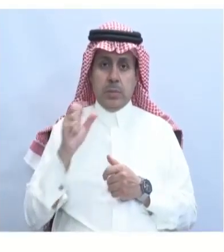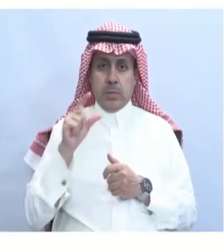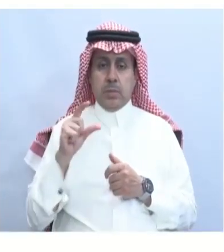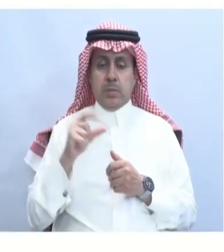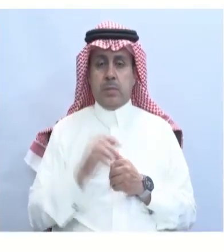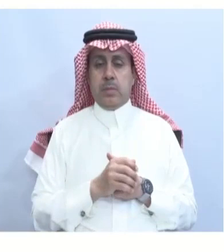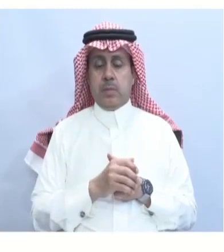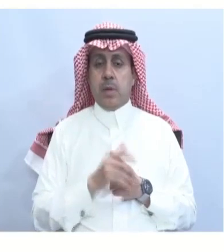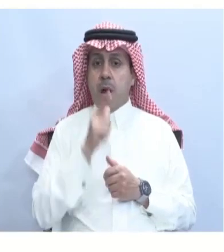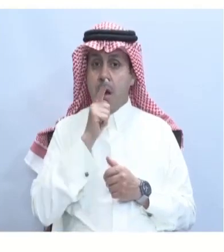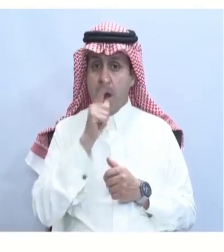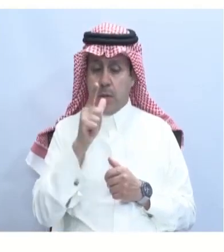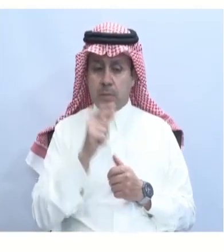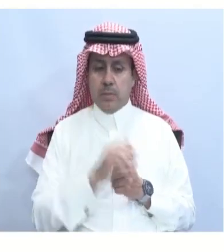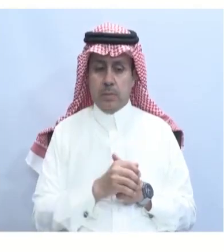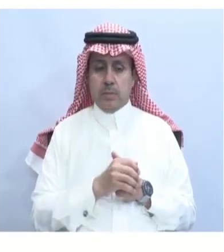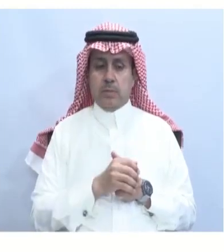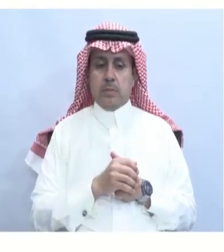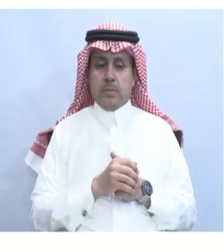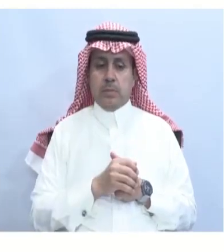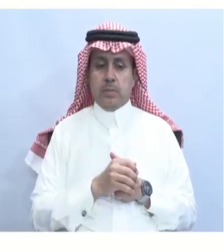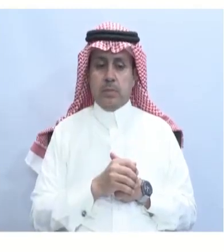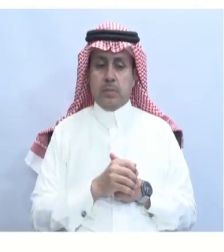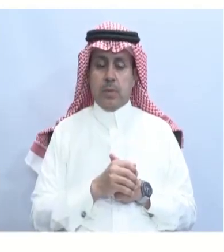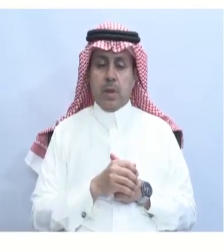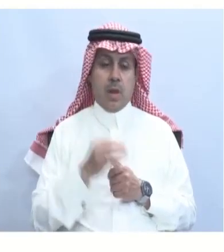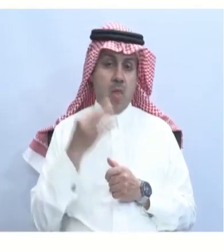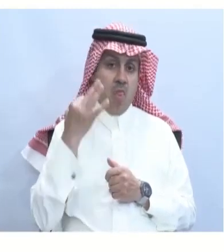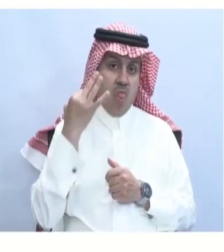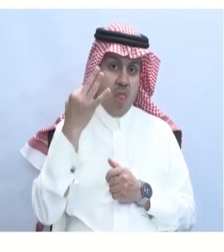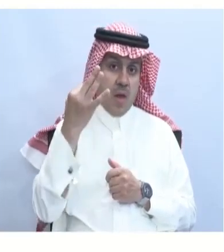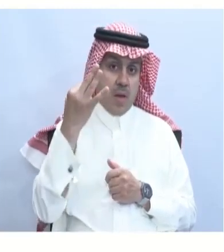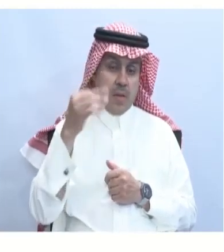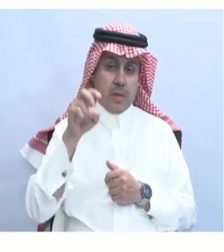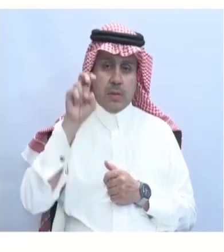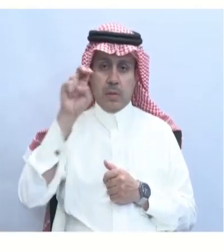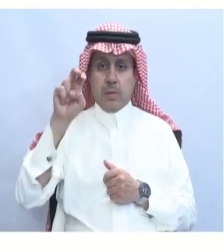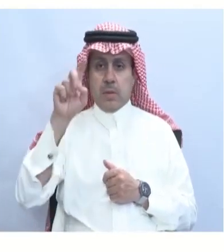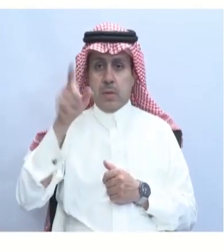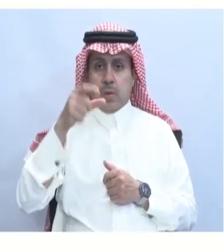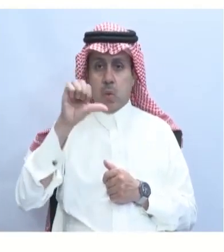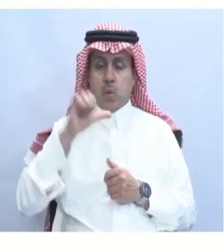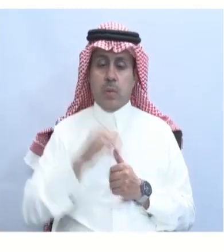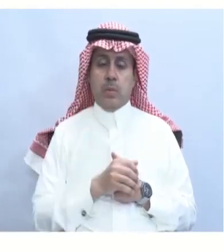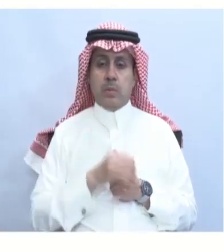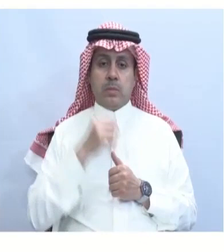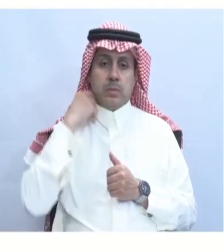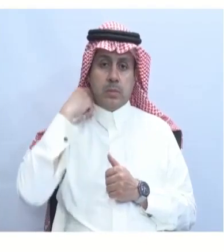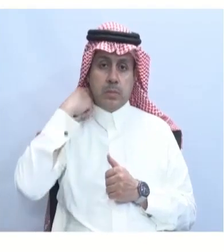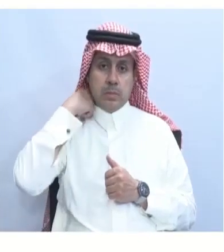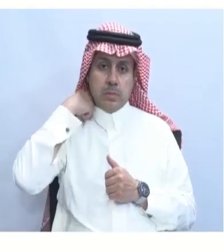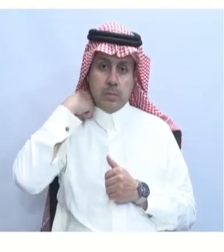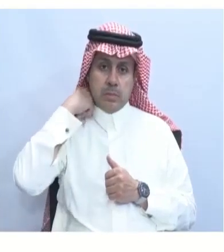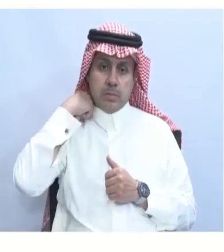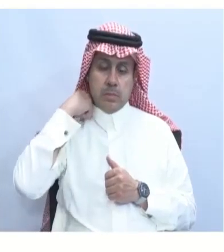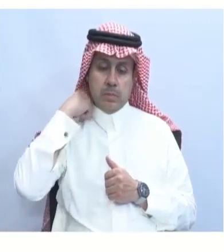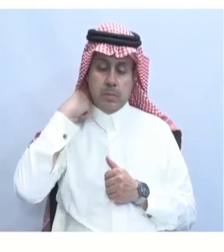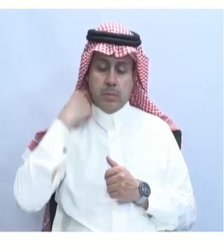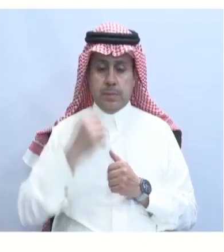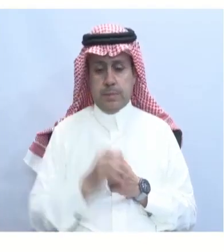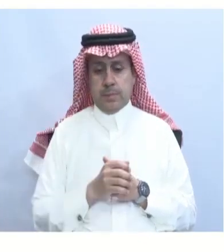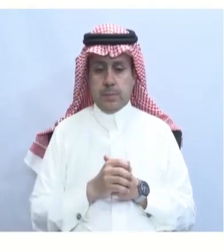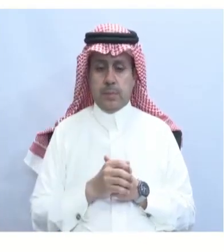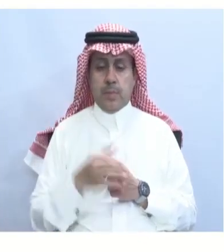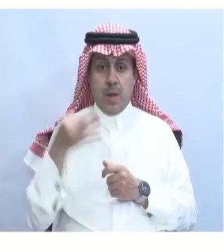تعالى والمطلقات يتربصن بانفسهن ثلاثه قروء يعني ثلاثه حيض